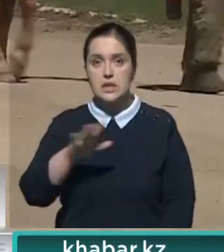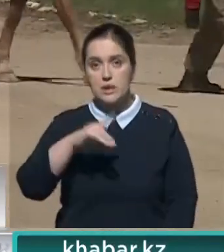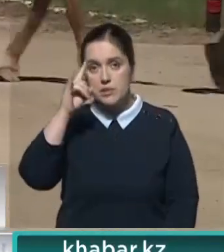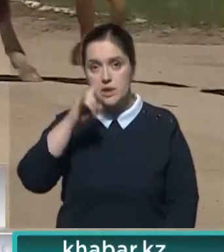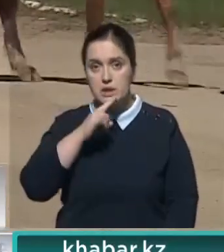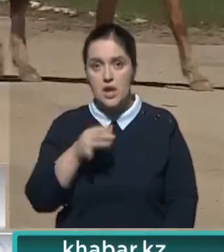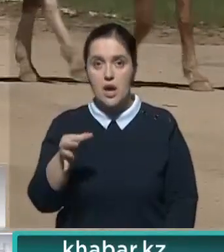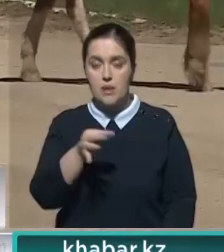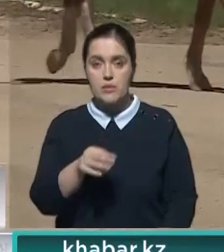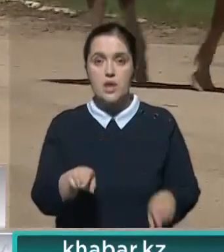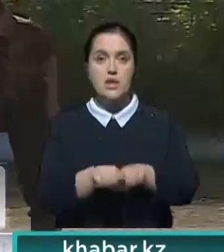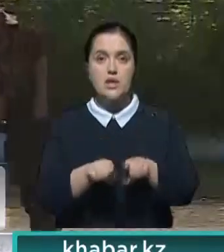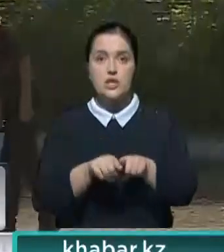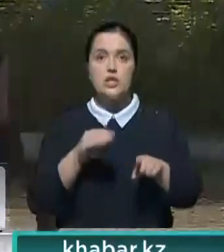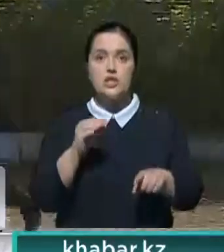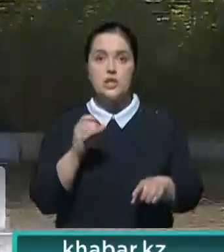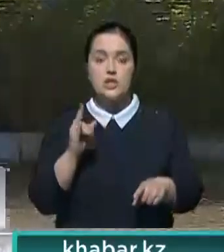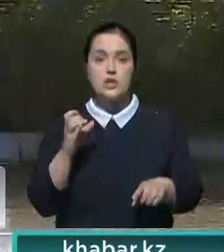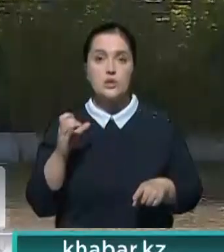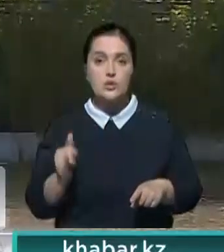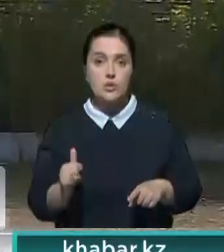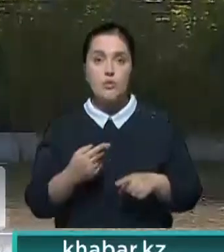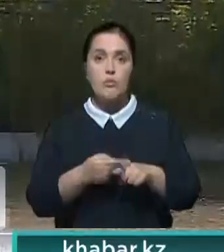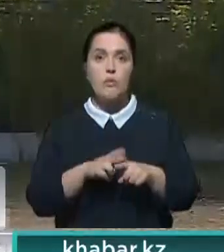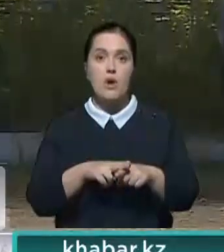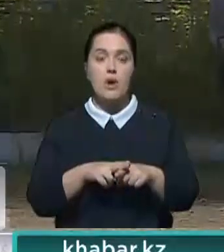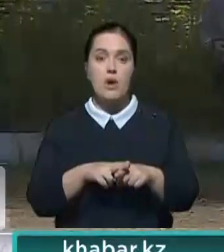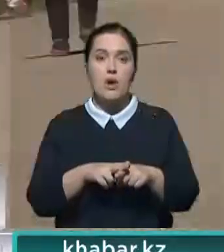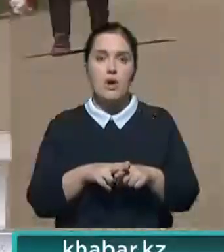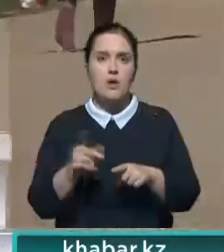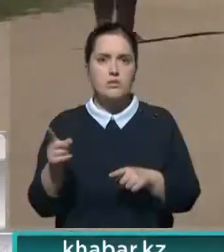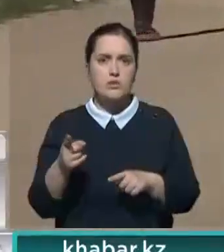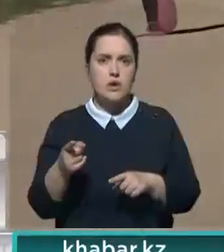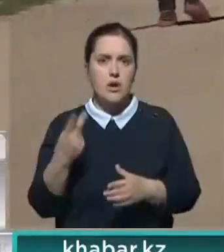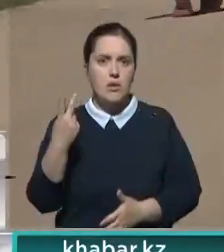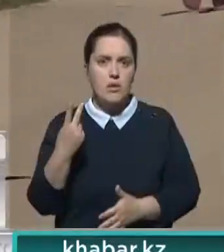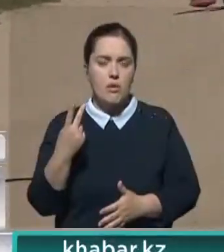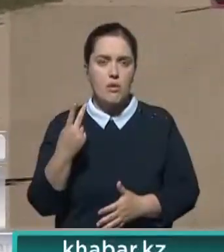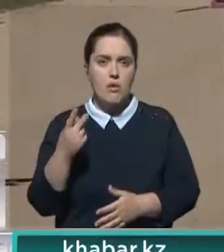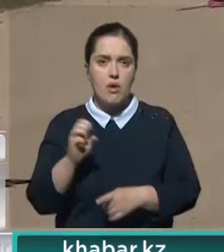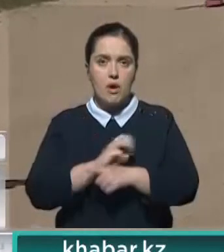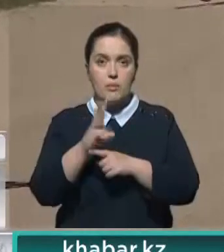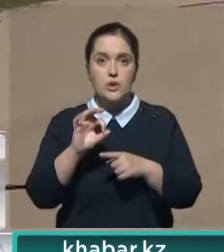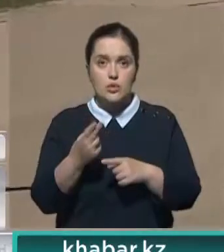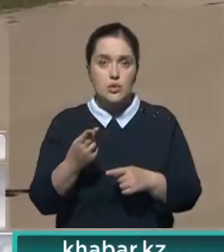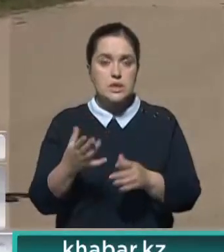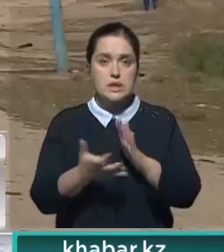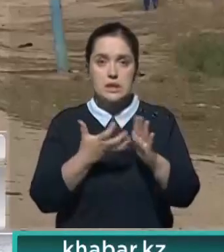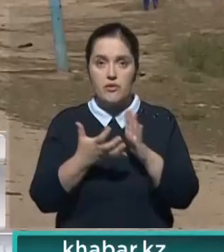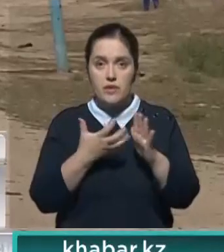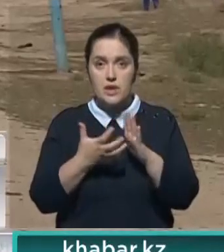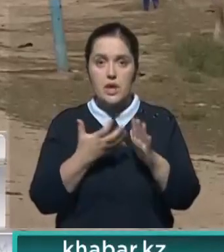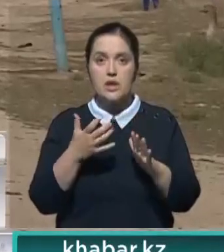восточной и западно-казахстанской областях, а также в ЖТСУ. Эти регионы в списке аутсайдеров по обеспеченности социальными объектами